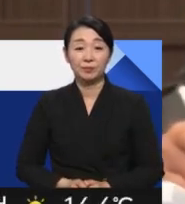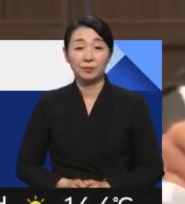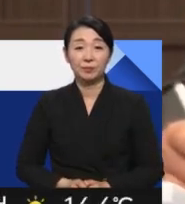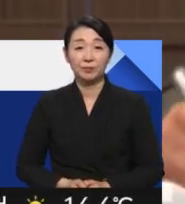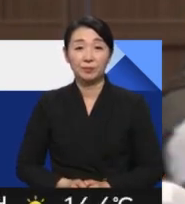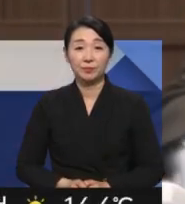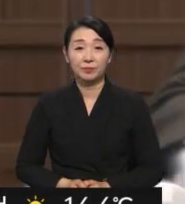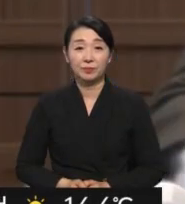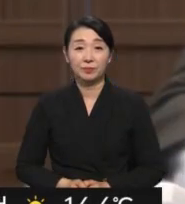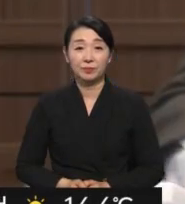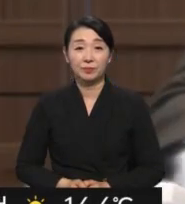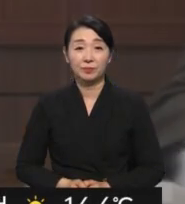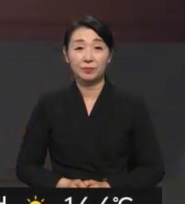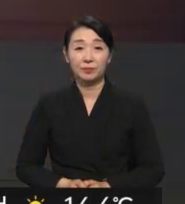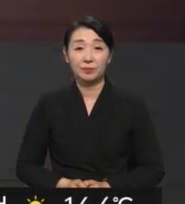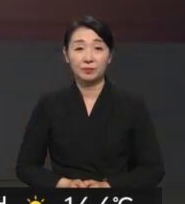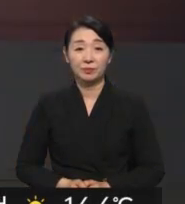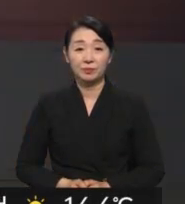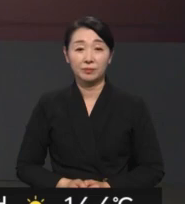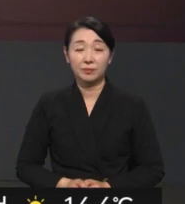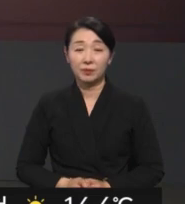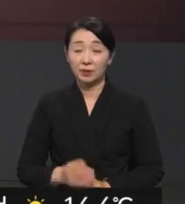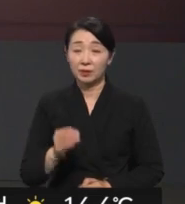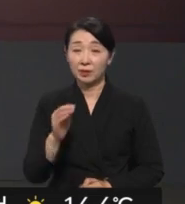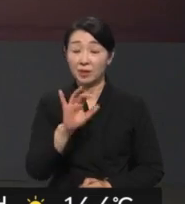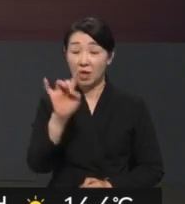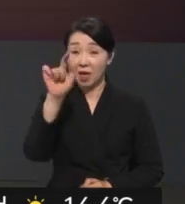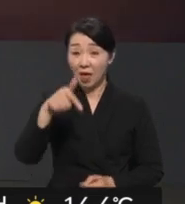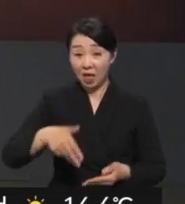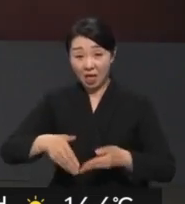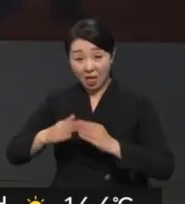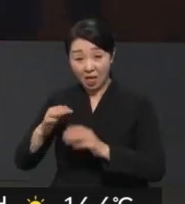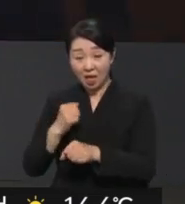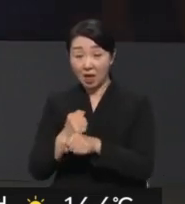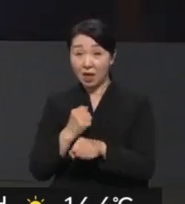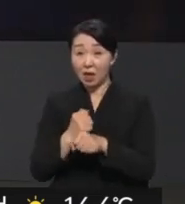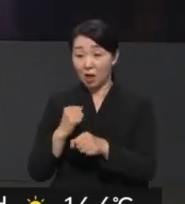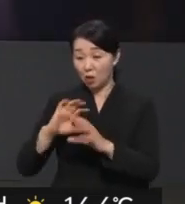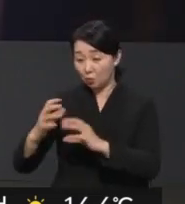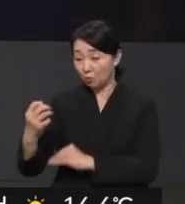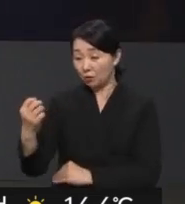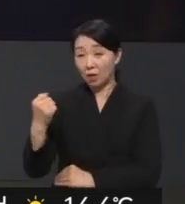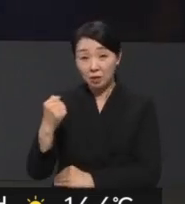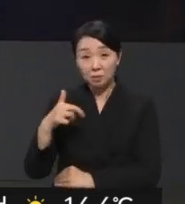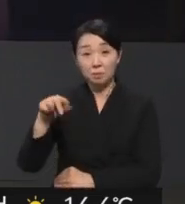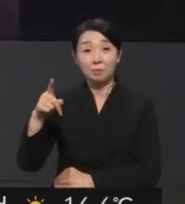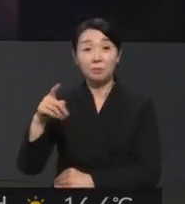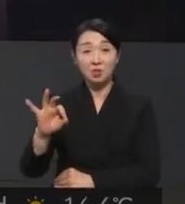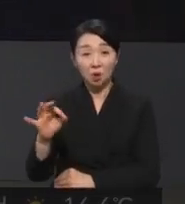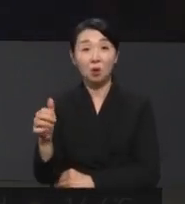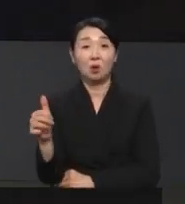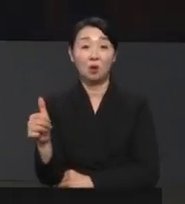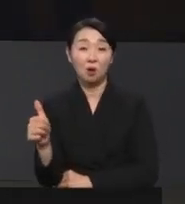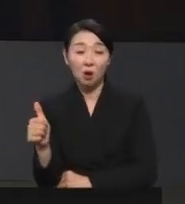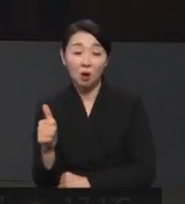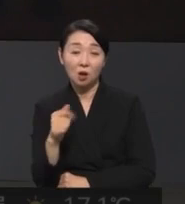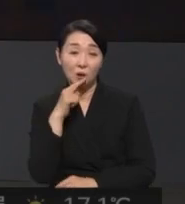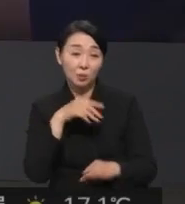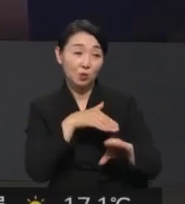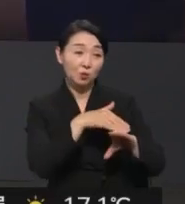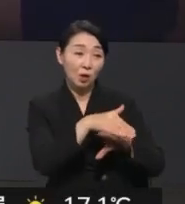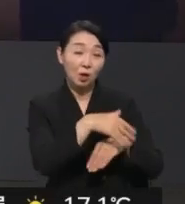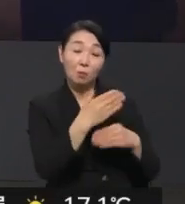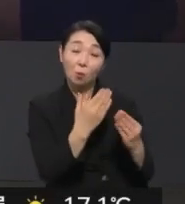situation. 네, 이 핵무장론, 국민의힘 정진석 비대위원장이 민주당과의 식민사관 논쟁 중에